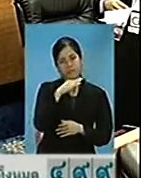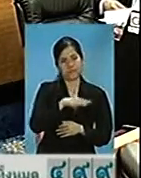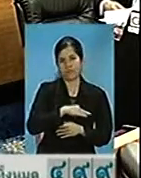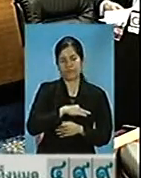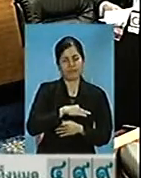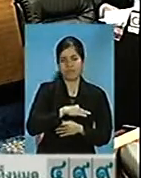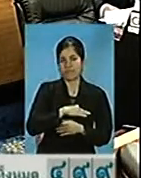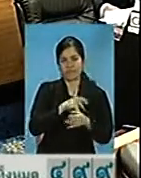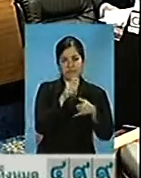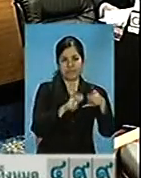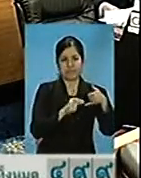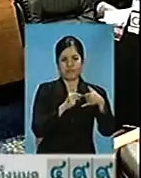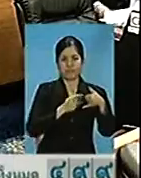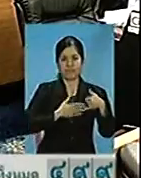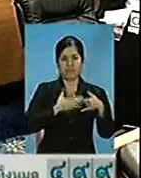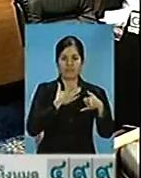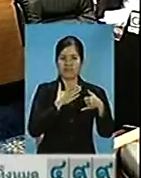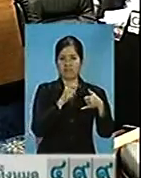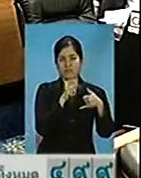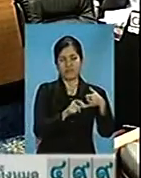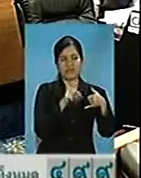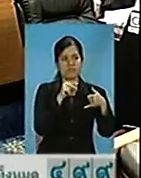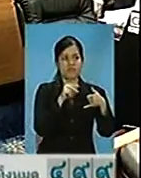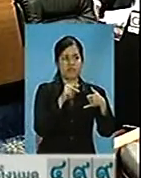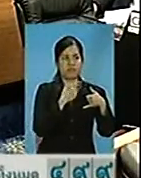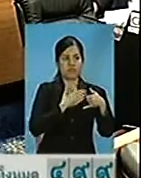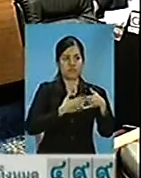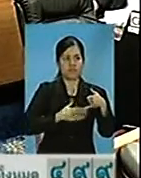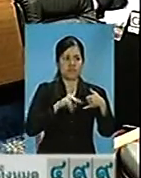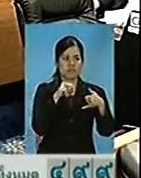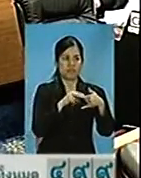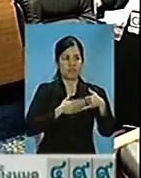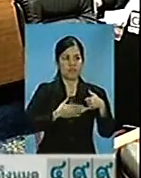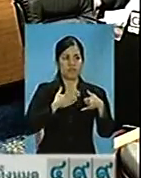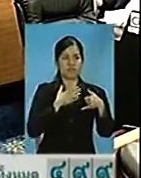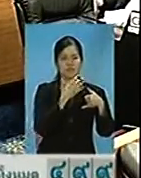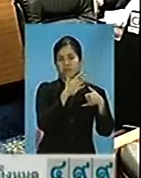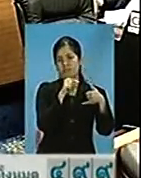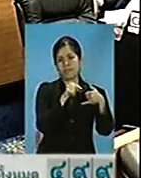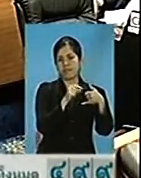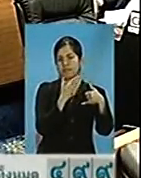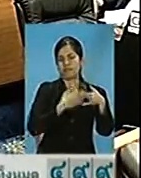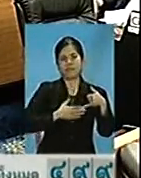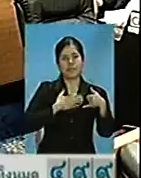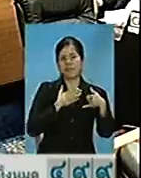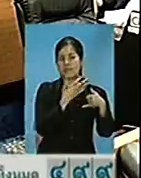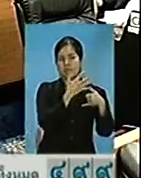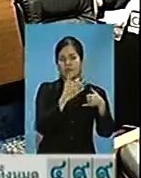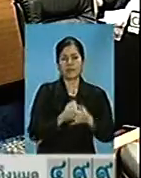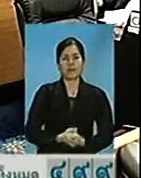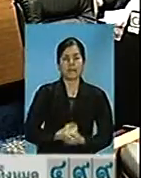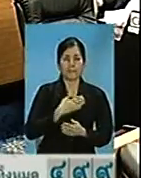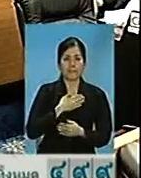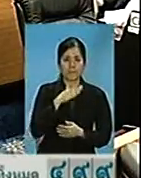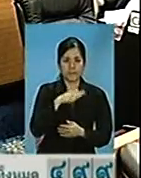าไหร่รักกันนะครับแต่พูดโดยหลักการของผมว่าสิ่งที่เห็นเนี่ยนะ